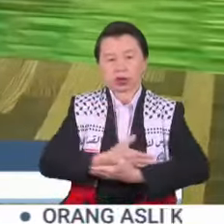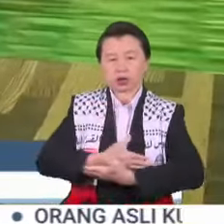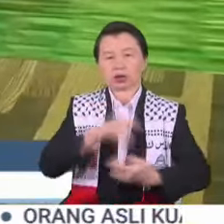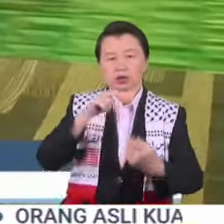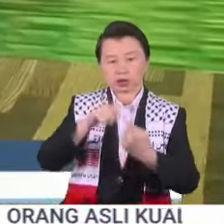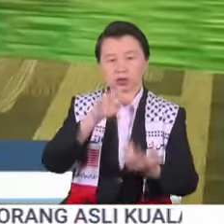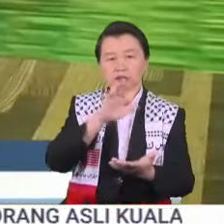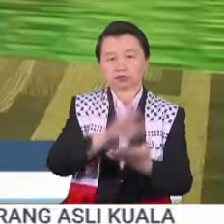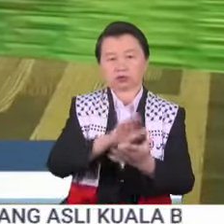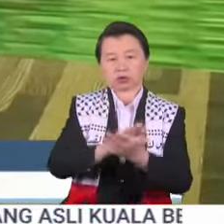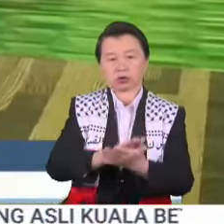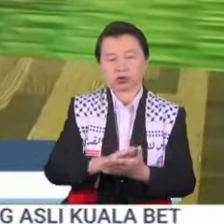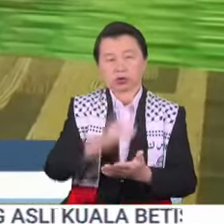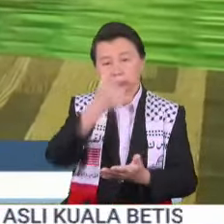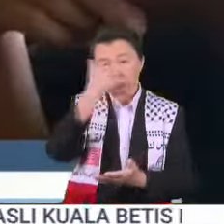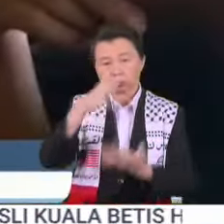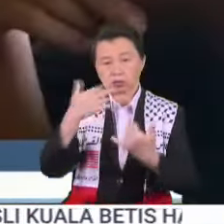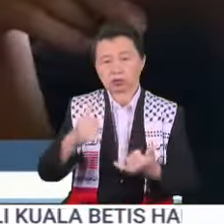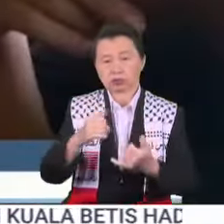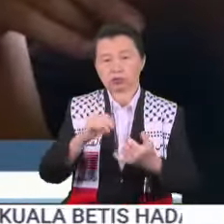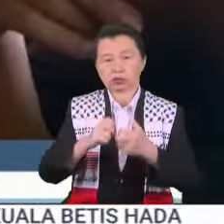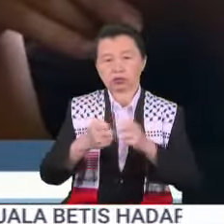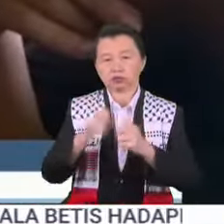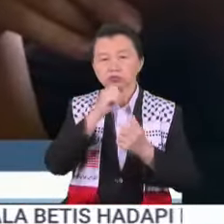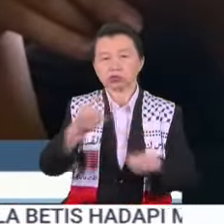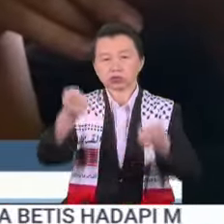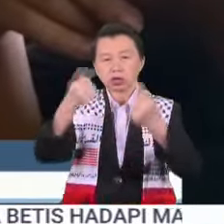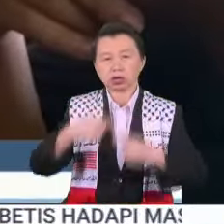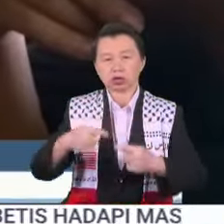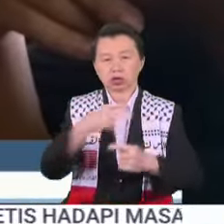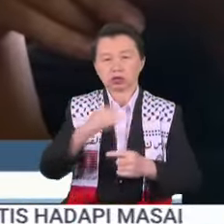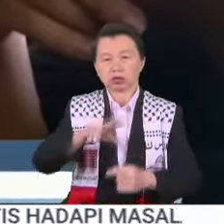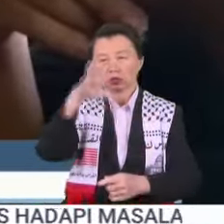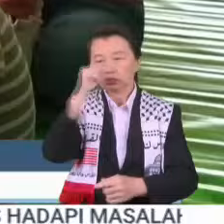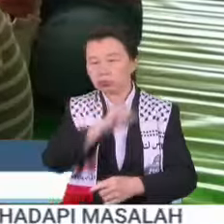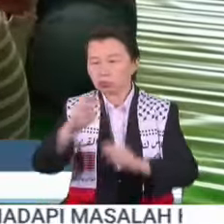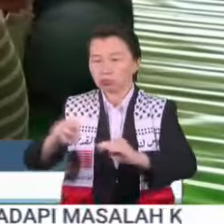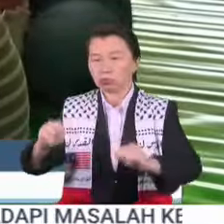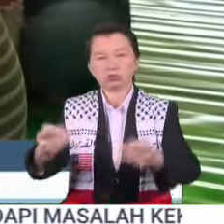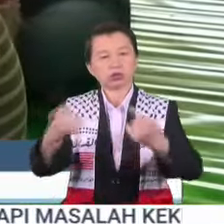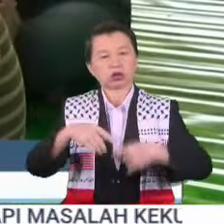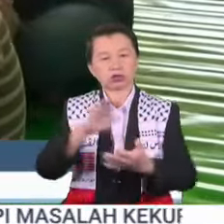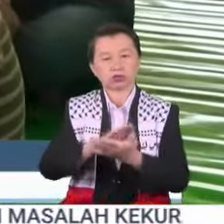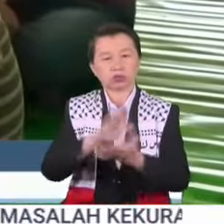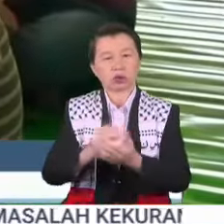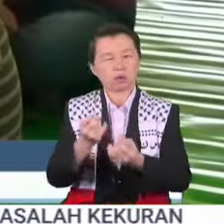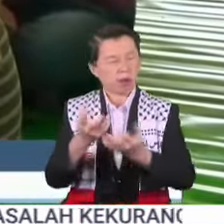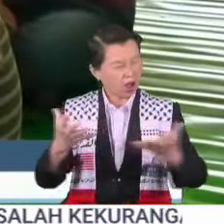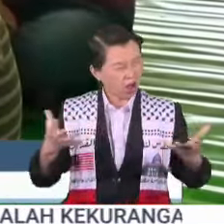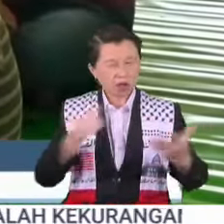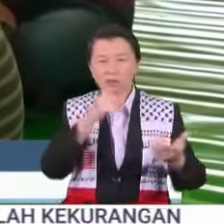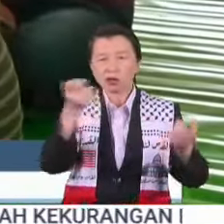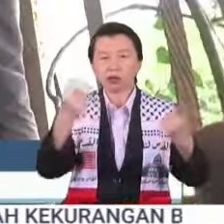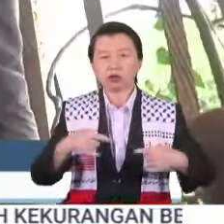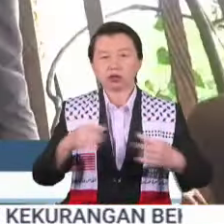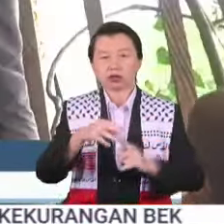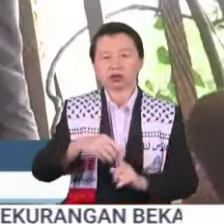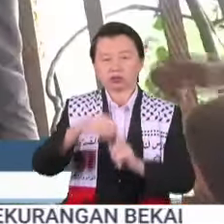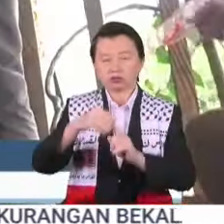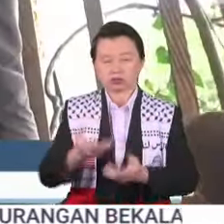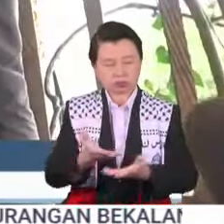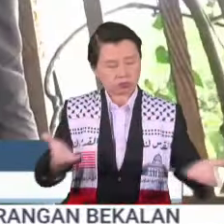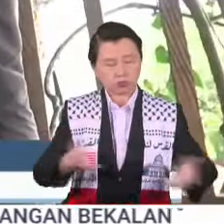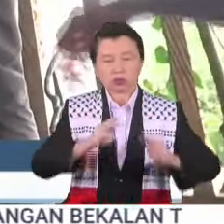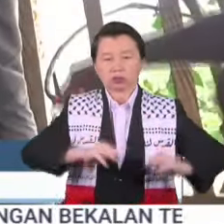ke sekolah yang mengakibatkan isu ketidakhadiran dan keciciran murid ke sekolah yang tinggi, terutamanya di